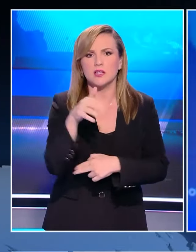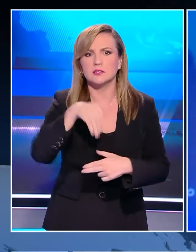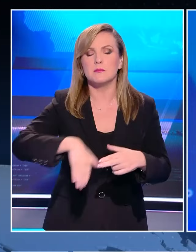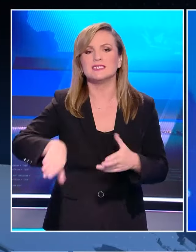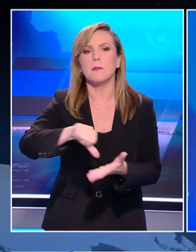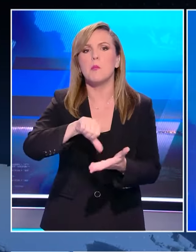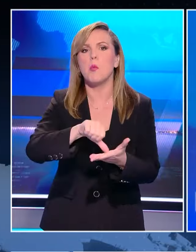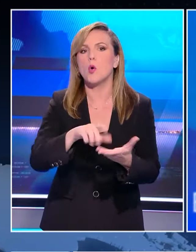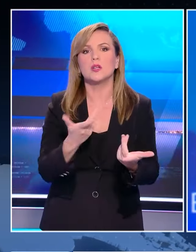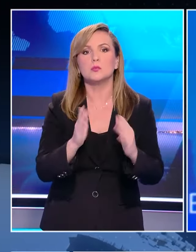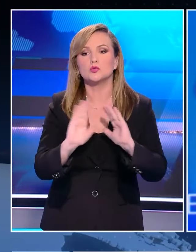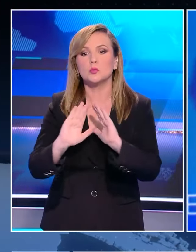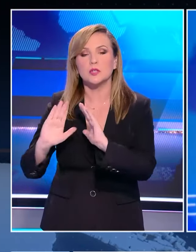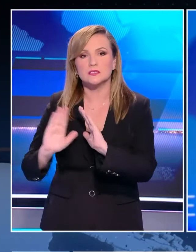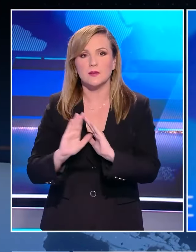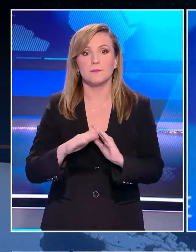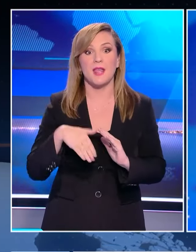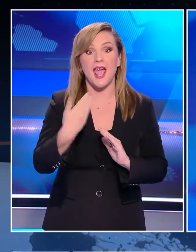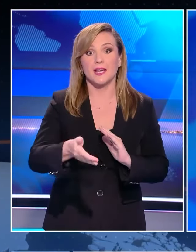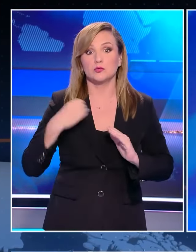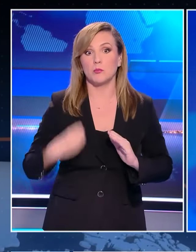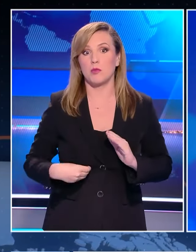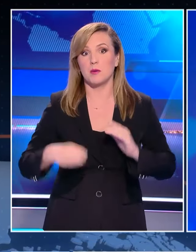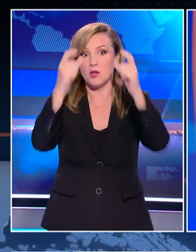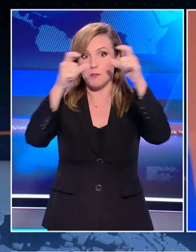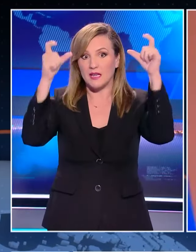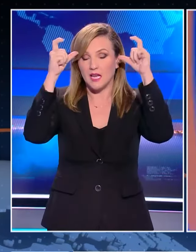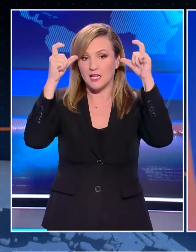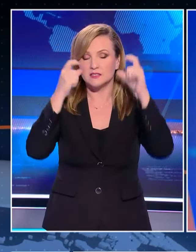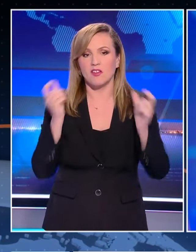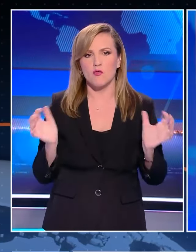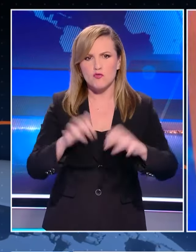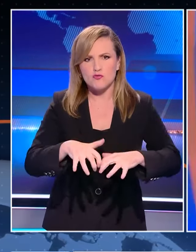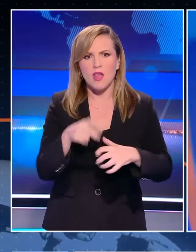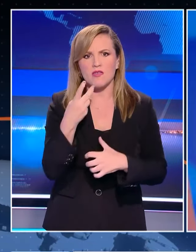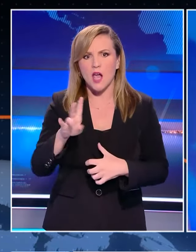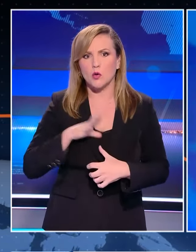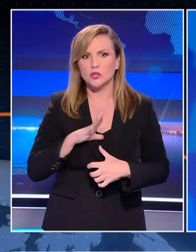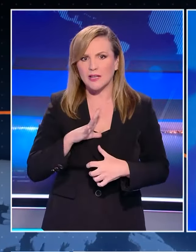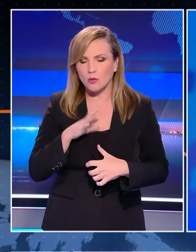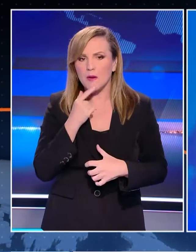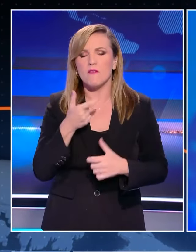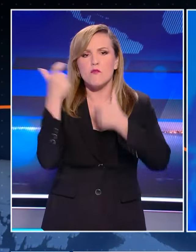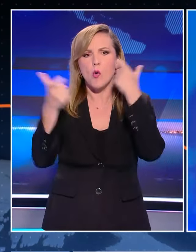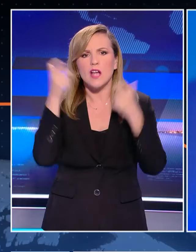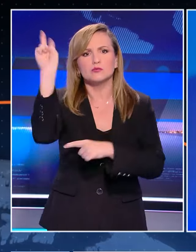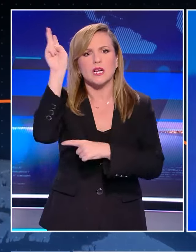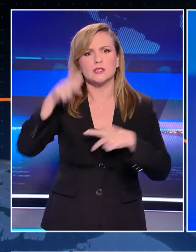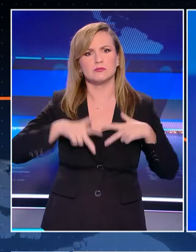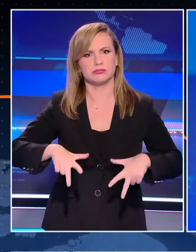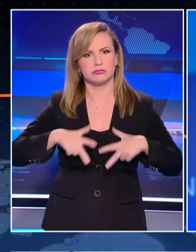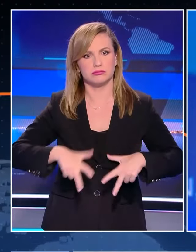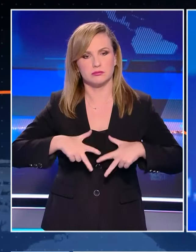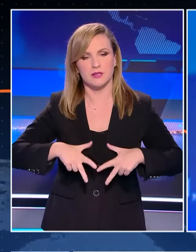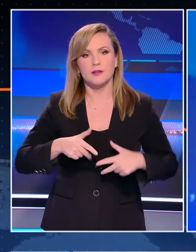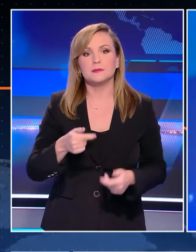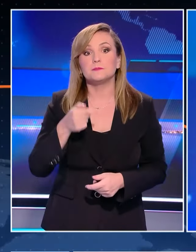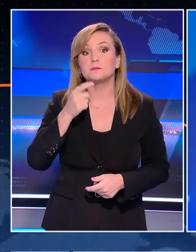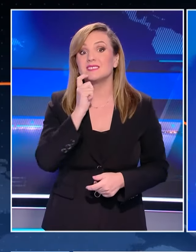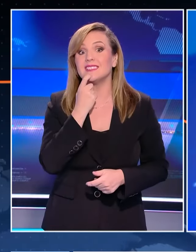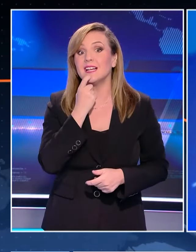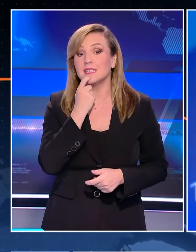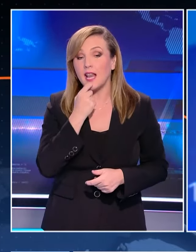είχαν συγκεντρωθεί περίπου 200 άτομα, φωνάζοντας συνθήματα κατά της κυβέρνησης. Με ανάρτησή του τώρα ο Στεφάνος Κασελάκης, κατήγγειλε